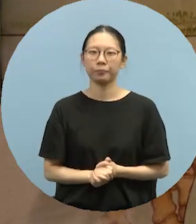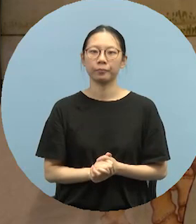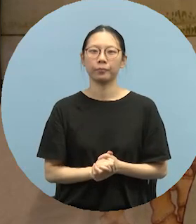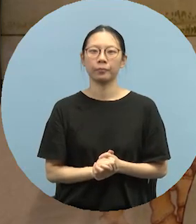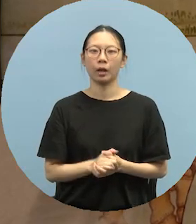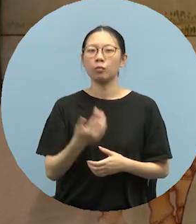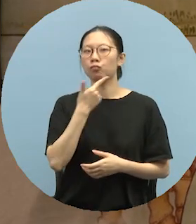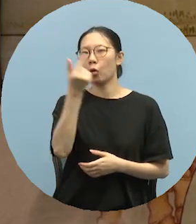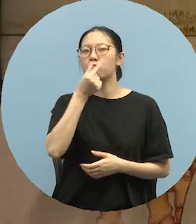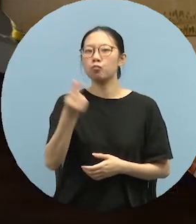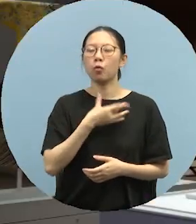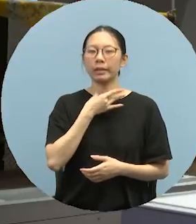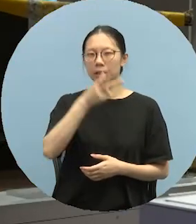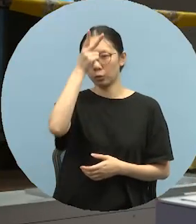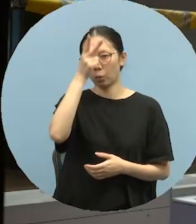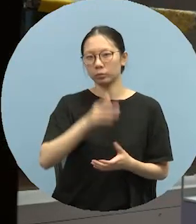年号乾隆。